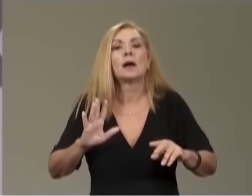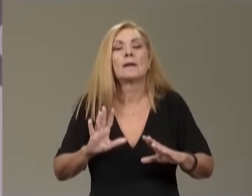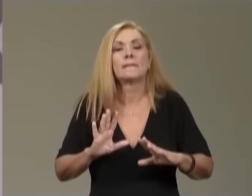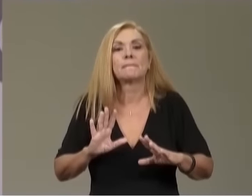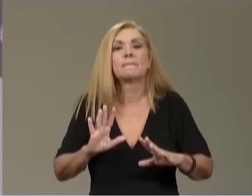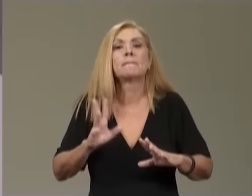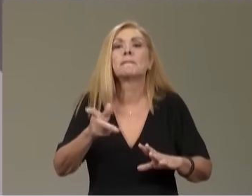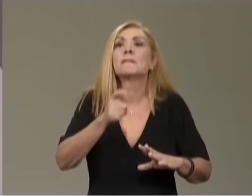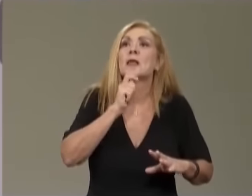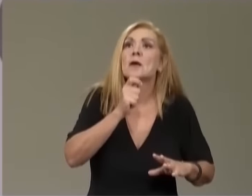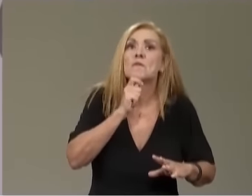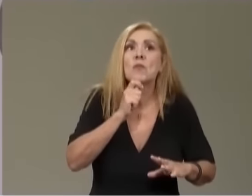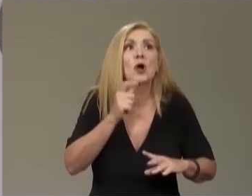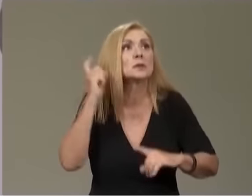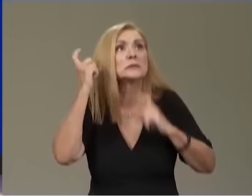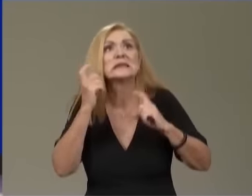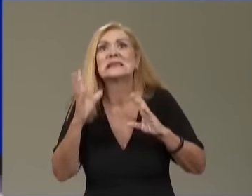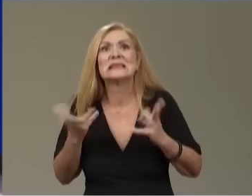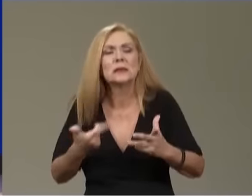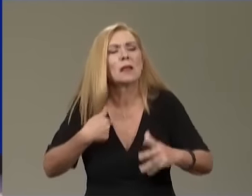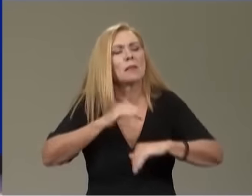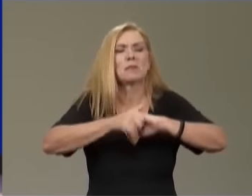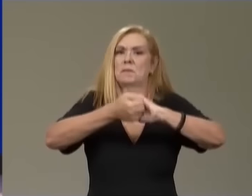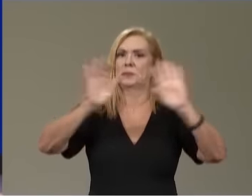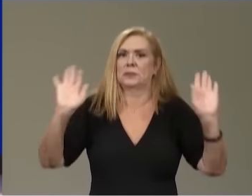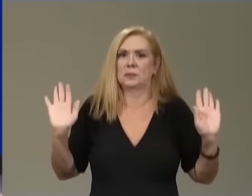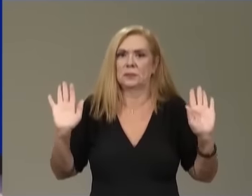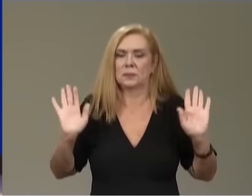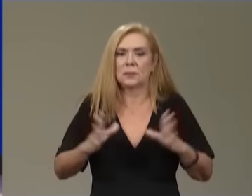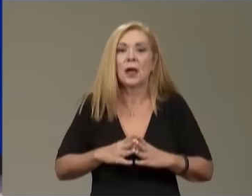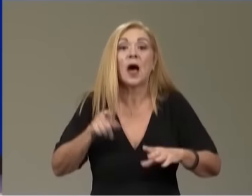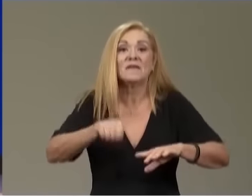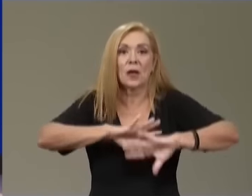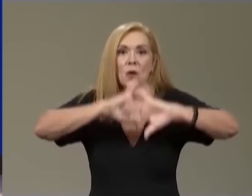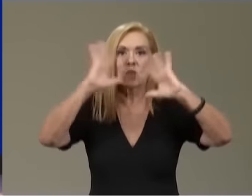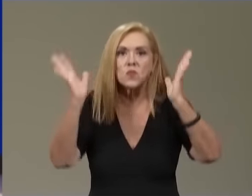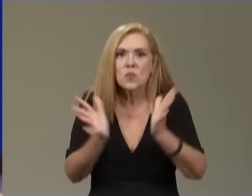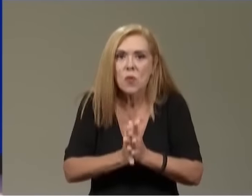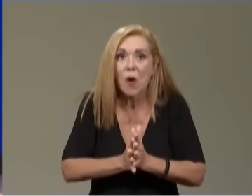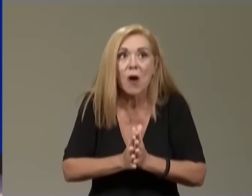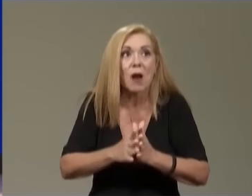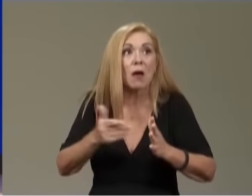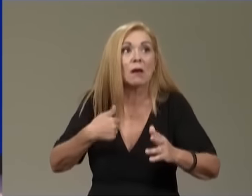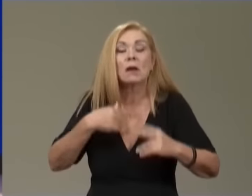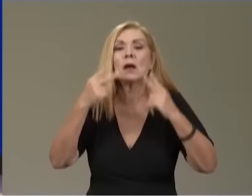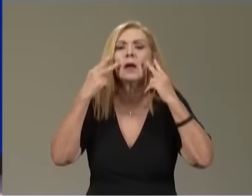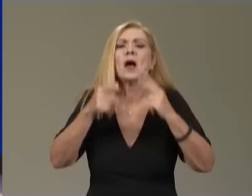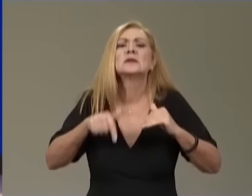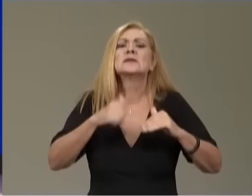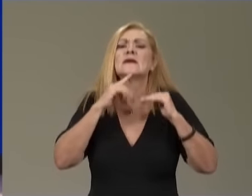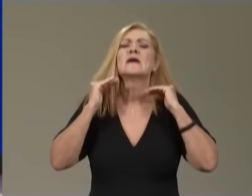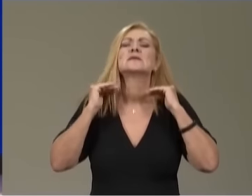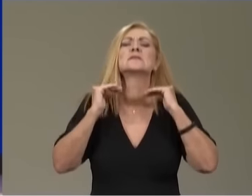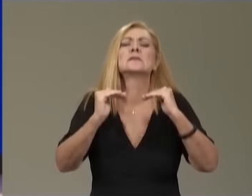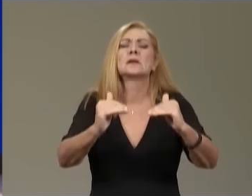ανεξαρτήτως πολιτικών αφετηριών. Όλα αυτά είναι αθόρυβα. Είναι σταθερά